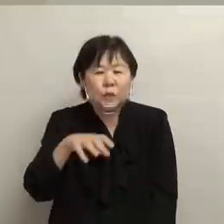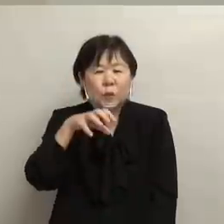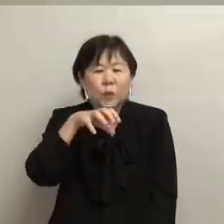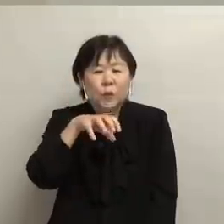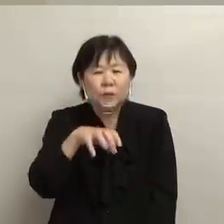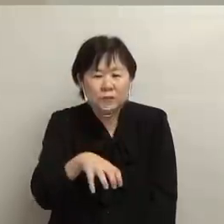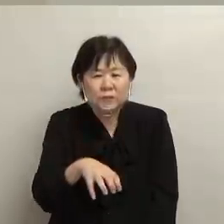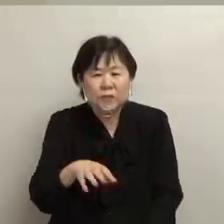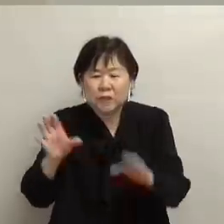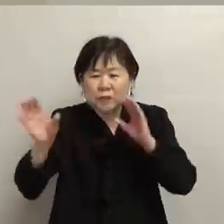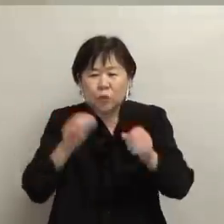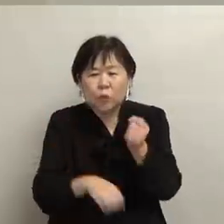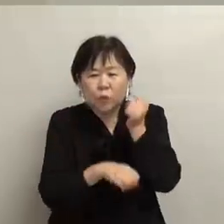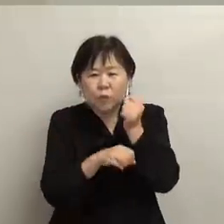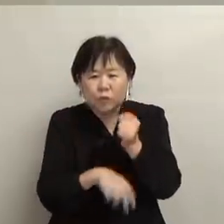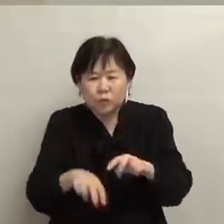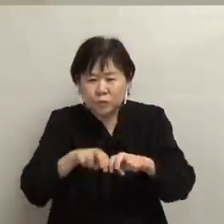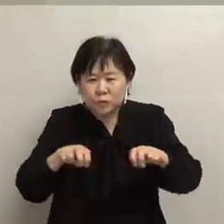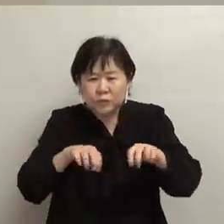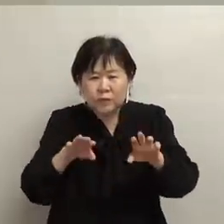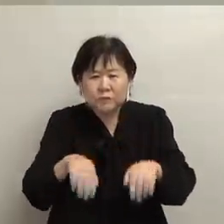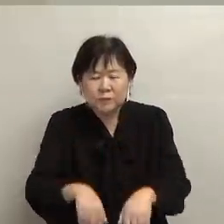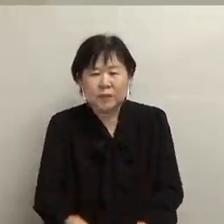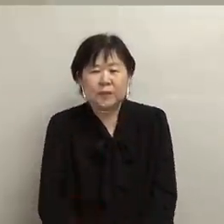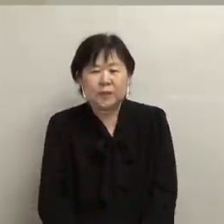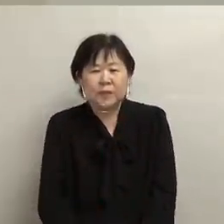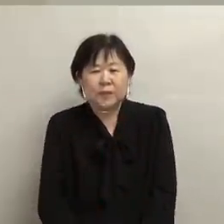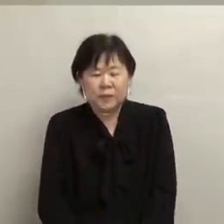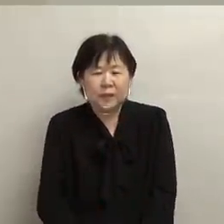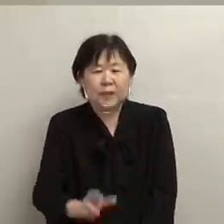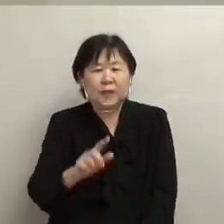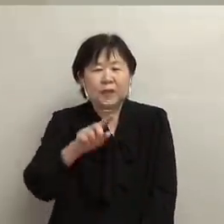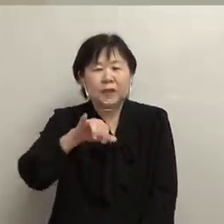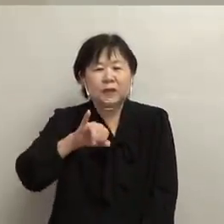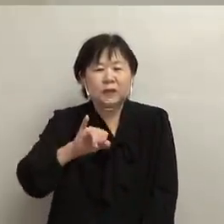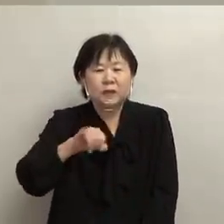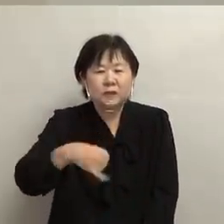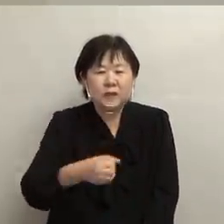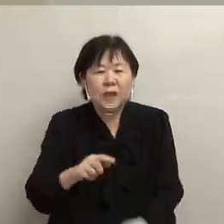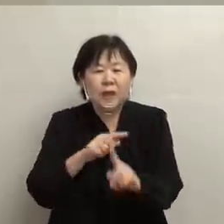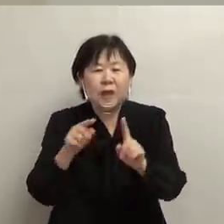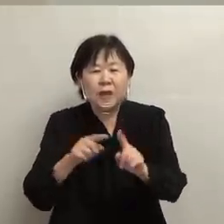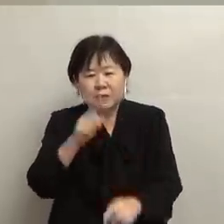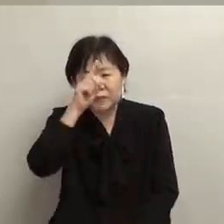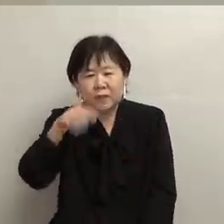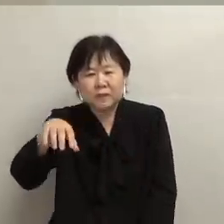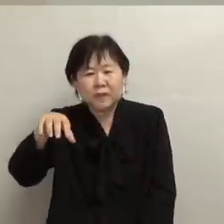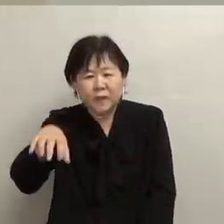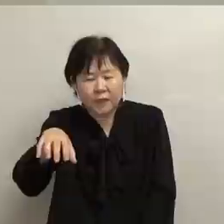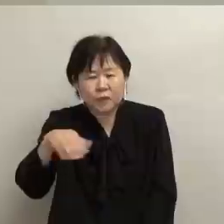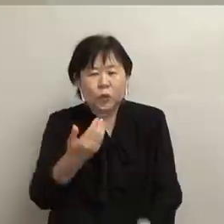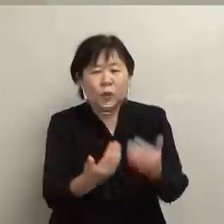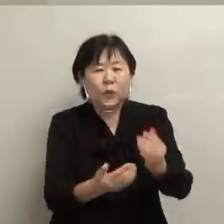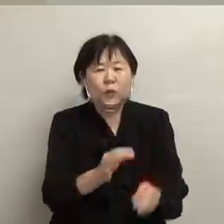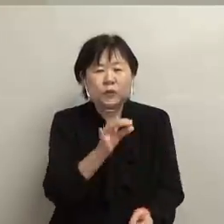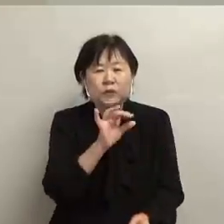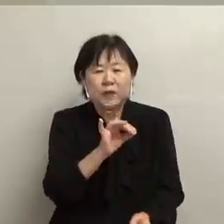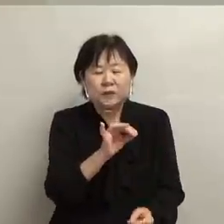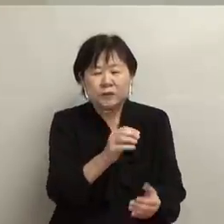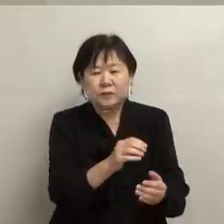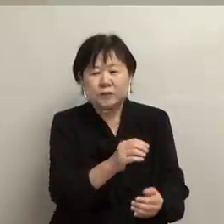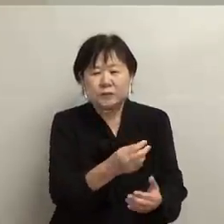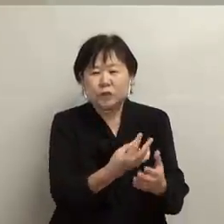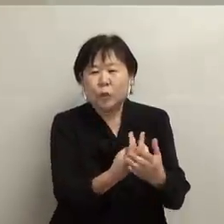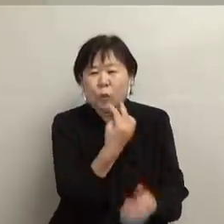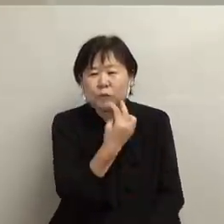を行いました調査地点は本店の玄関口である jr 高崎駅と主要観光スポットである草津温泉集へ伊香保温泉